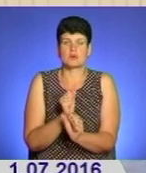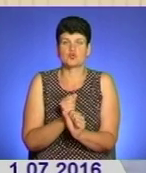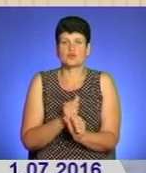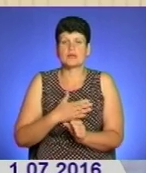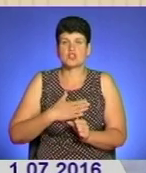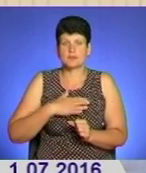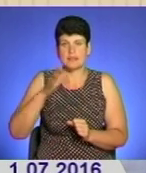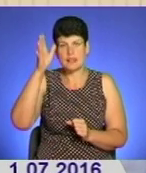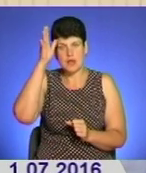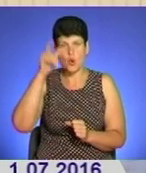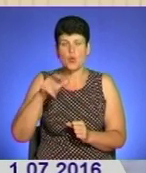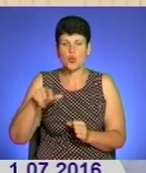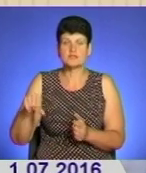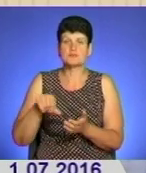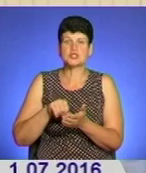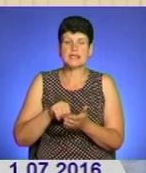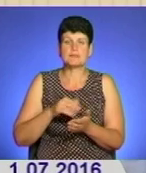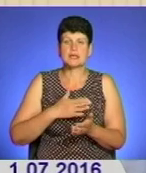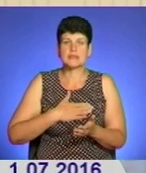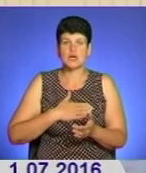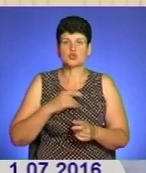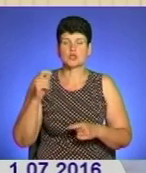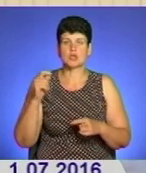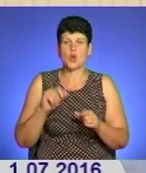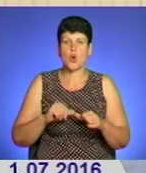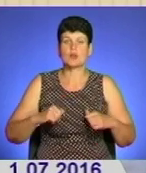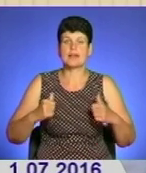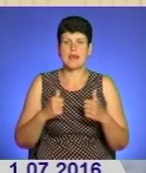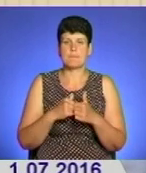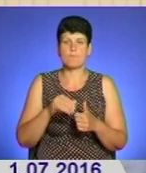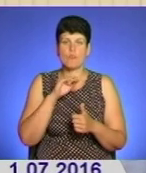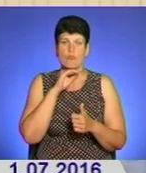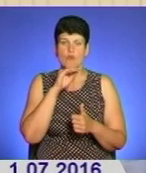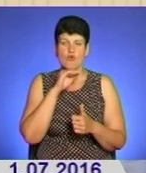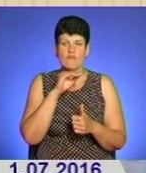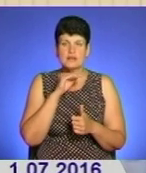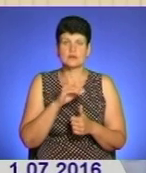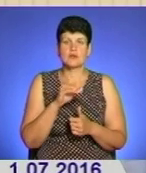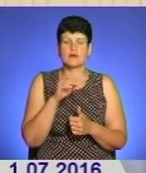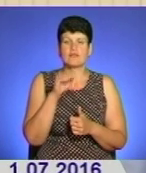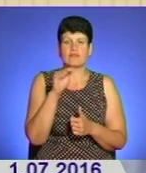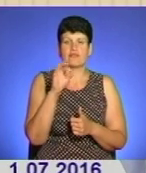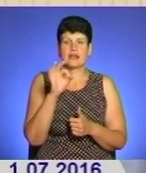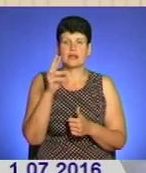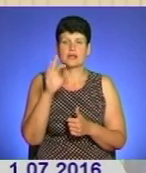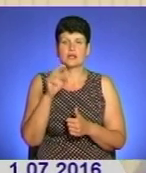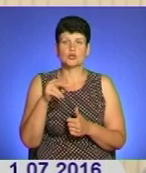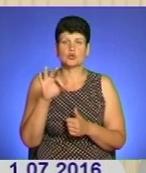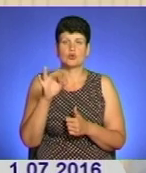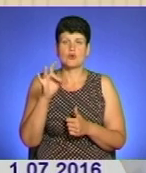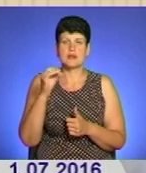науковцями, членом нашої колегії, професором Валерієм Степановичем Федорейком, який